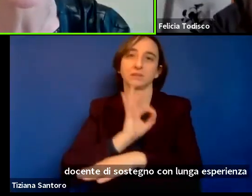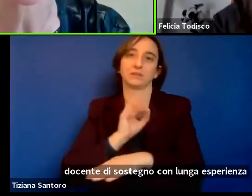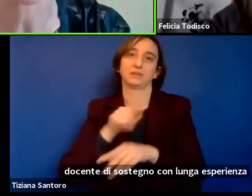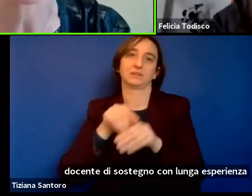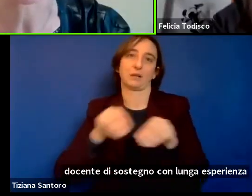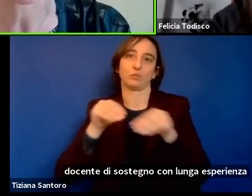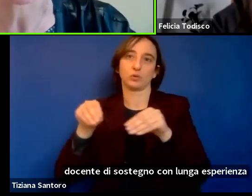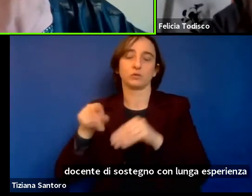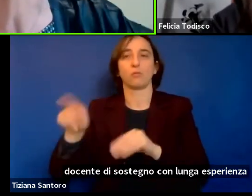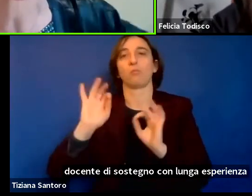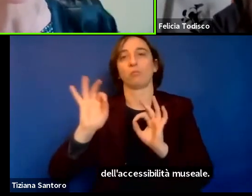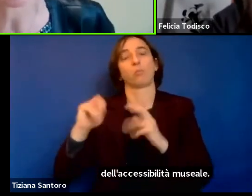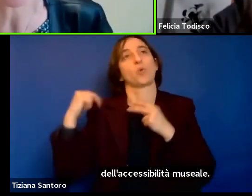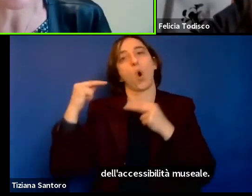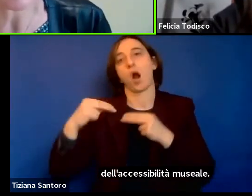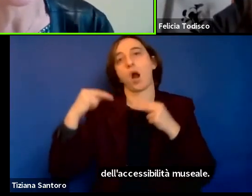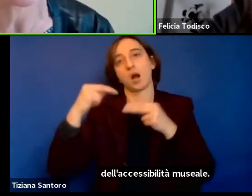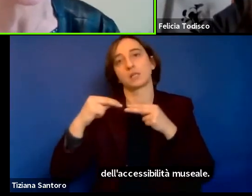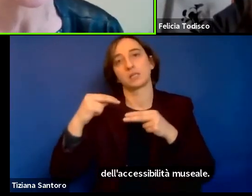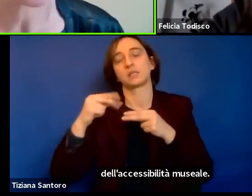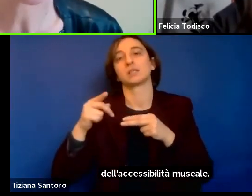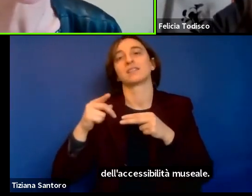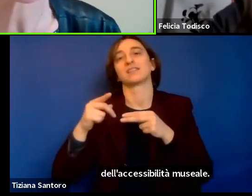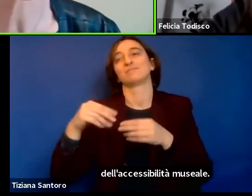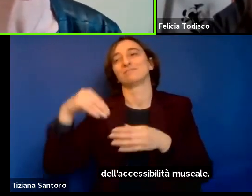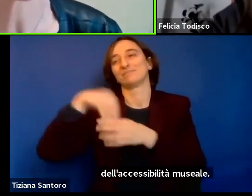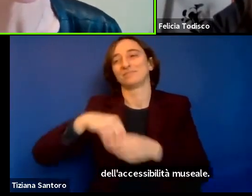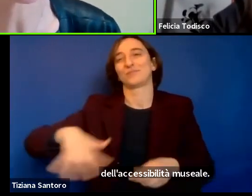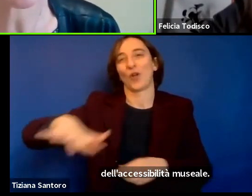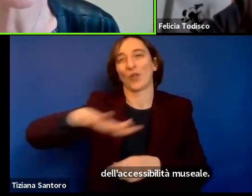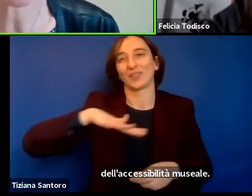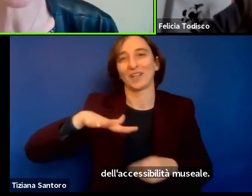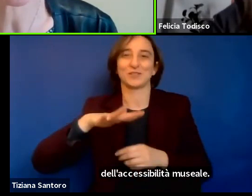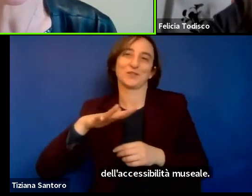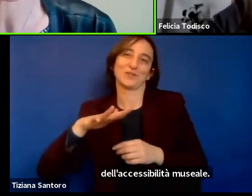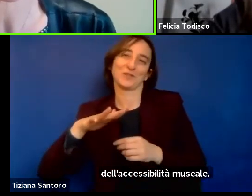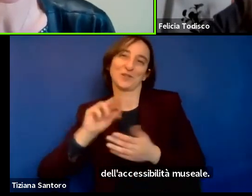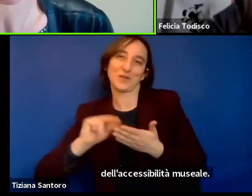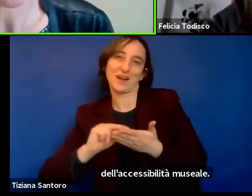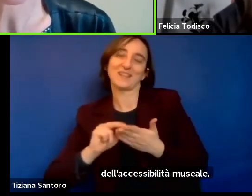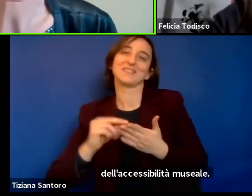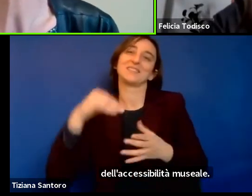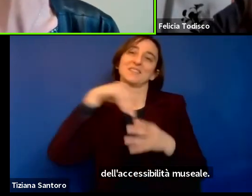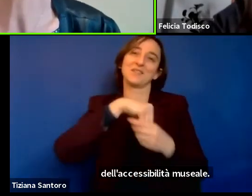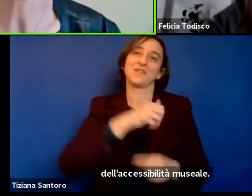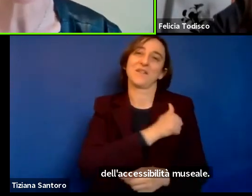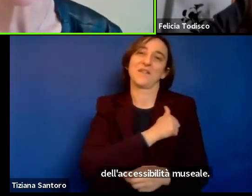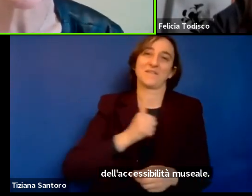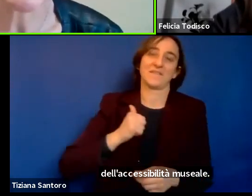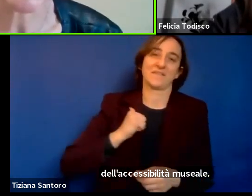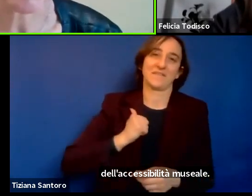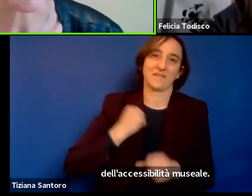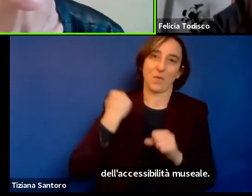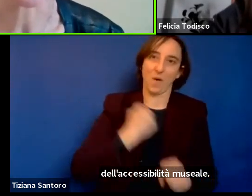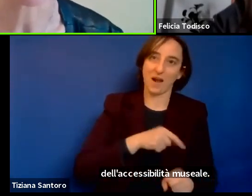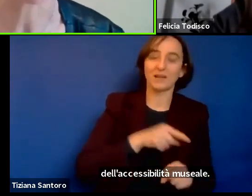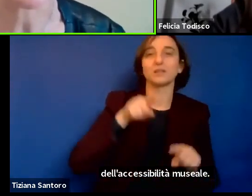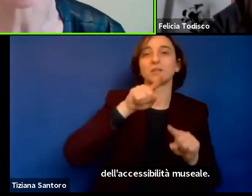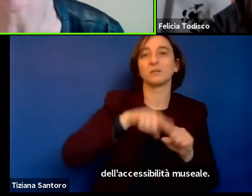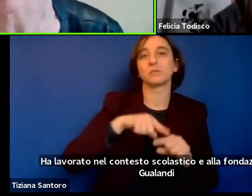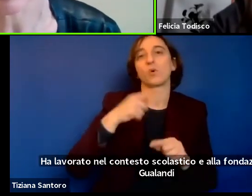contesto scolastico che alla Fondazione Gualandi come assistente alla comunicazione e all'autonomia per i